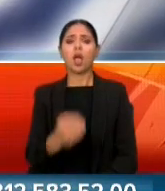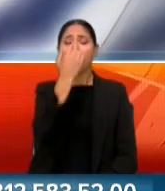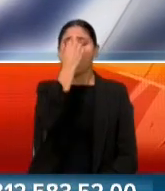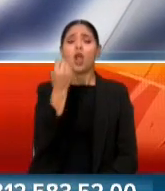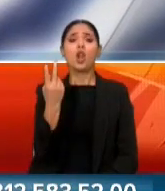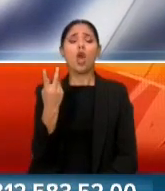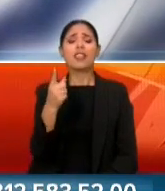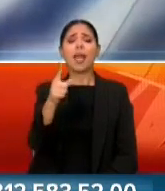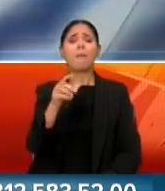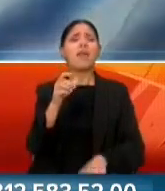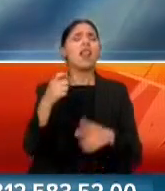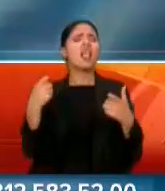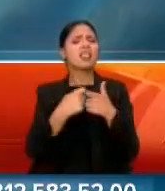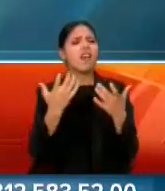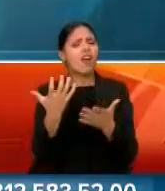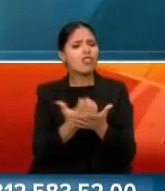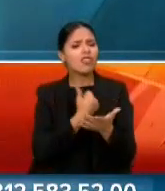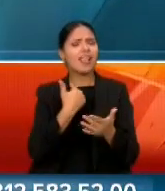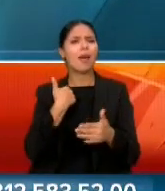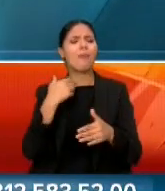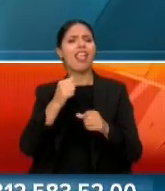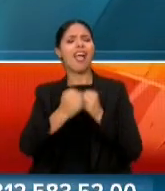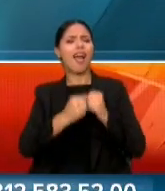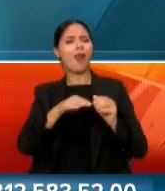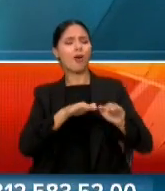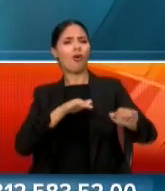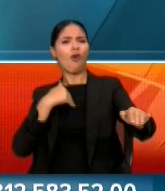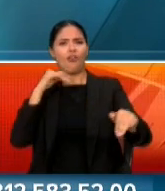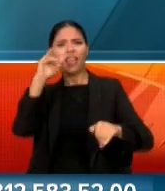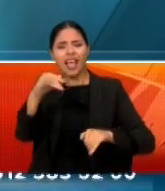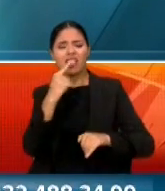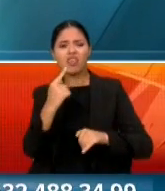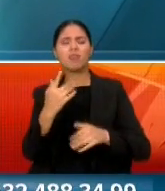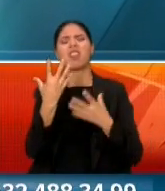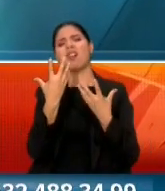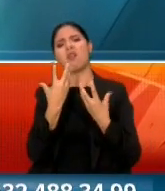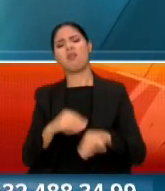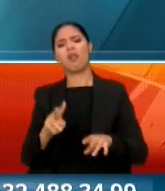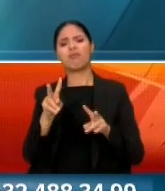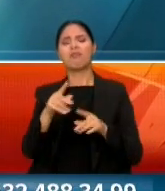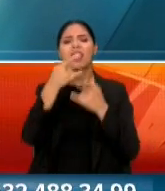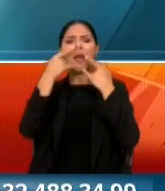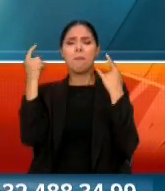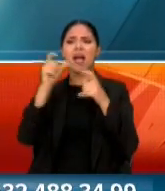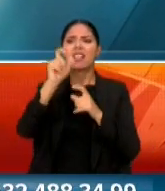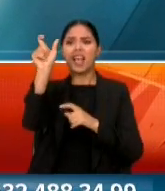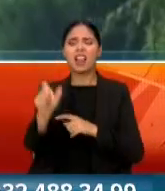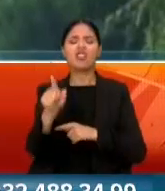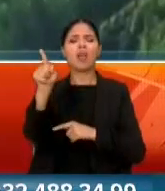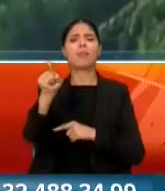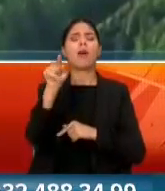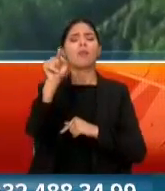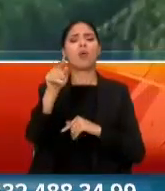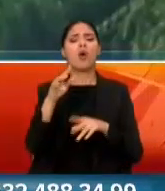Lösemiyle olan savaşı kazanıp konvoyla geri döneceğim demişti ama olmadı. Maskeli Şebnem kansere yenik düştü.